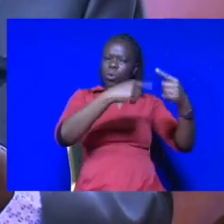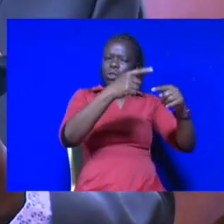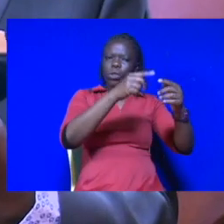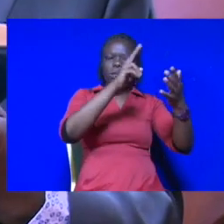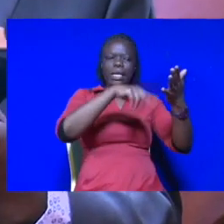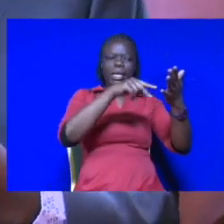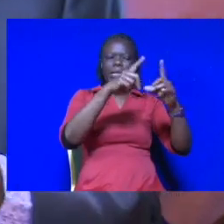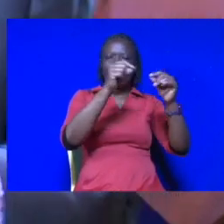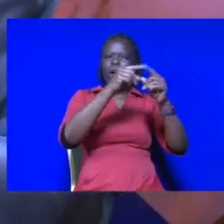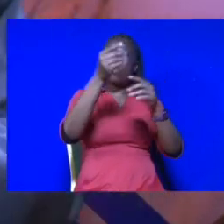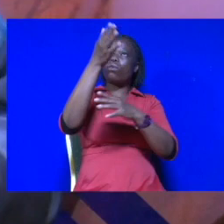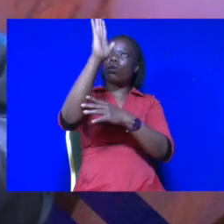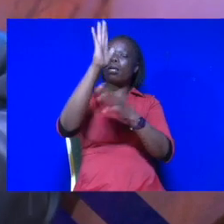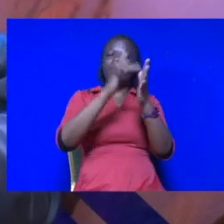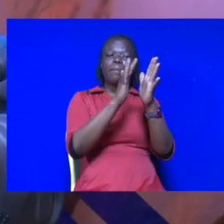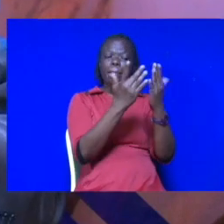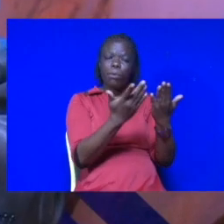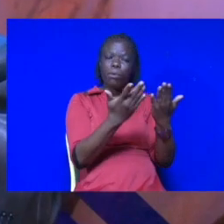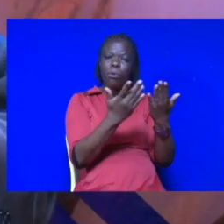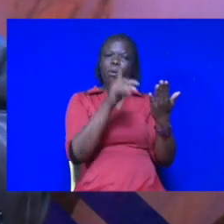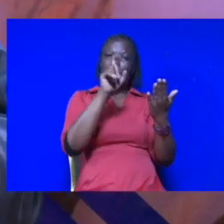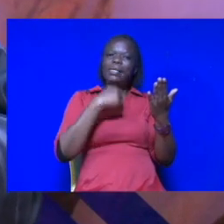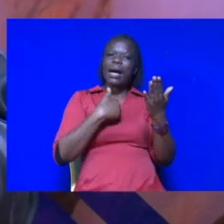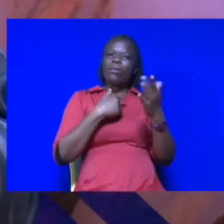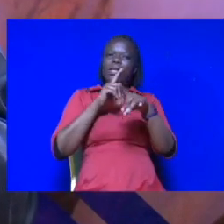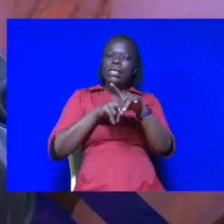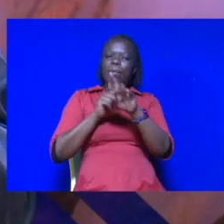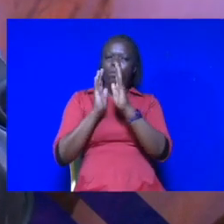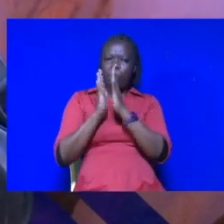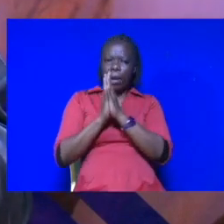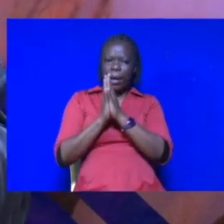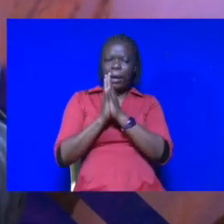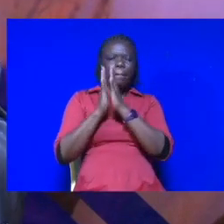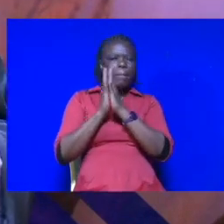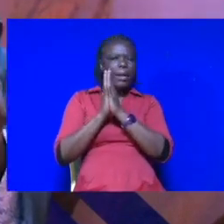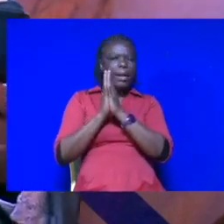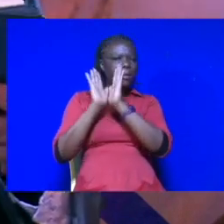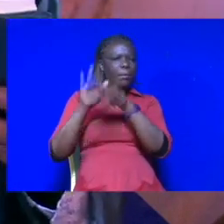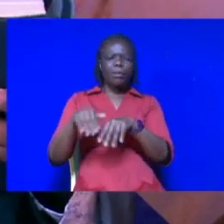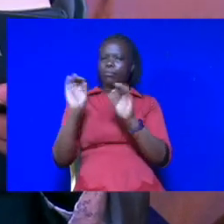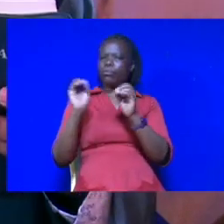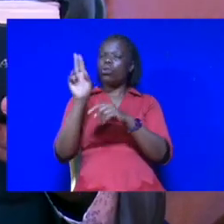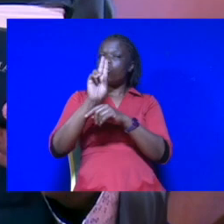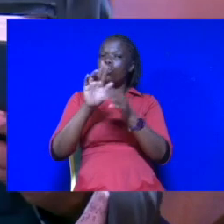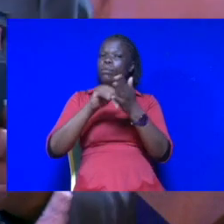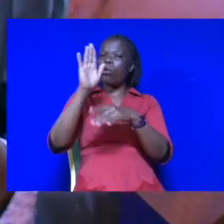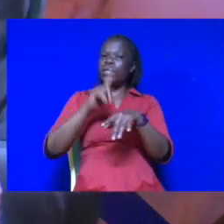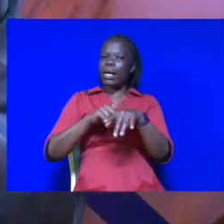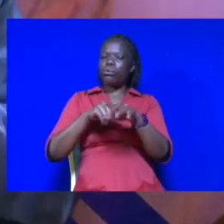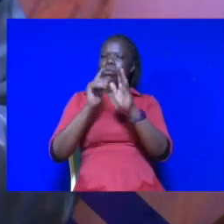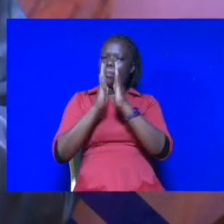Mungu, watu wa Mungu. Muwe na muda wa kuomba. Ombeni bila kukoma. Tumieni muda mwingi katika